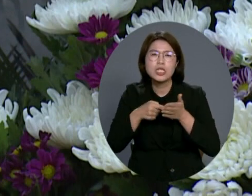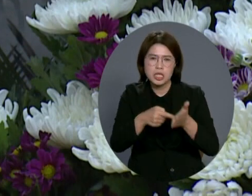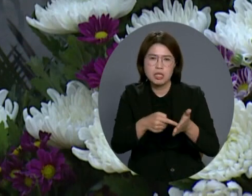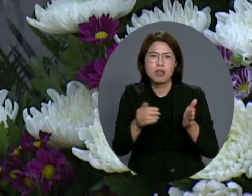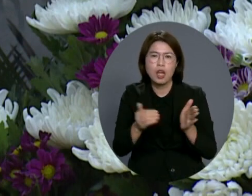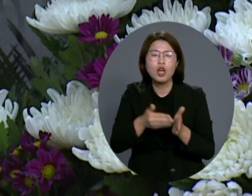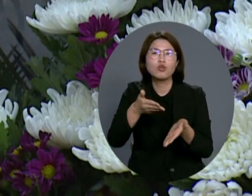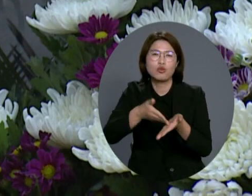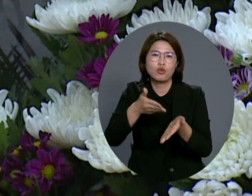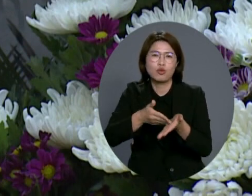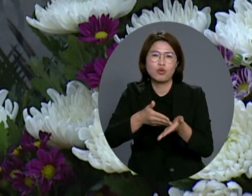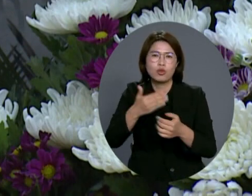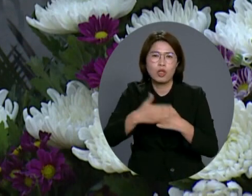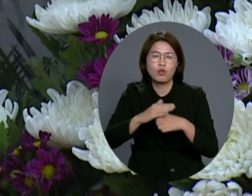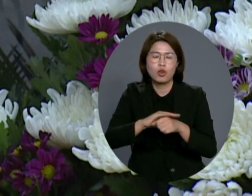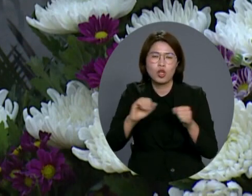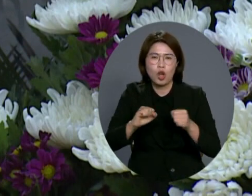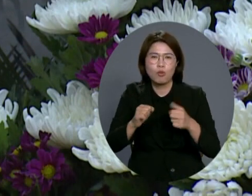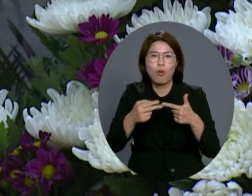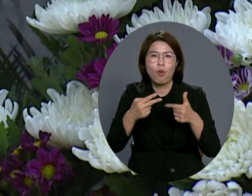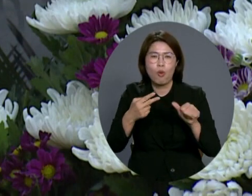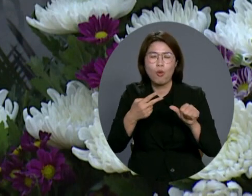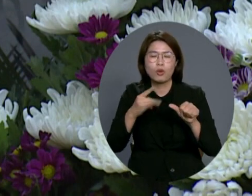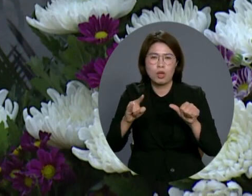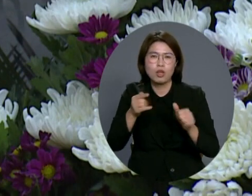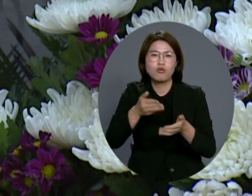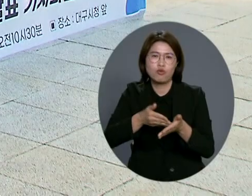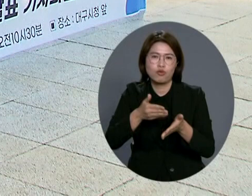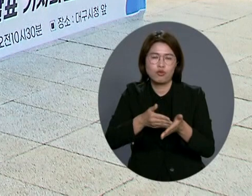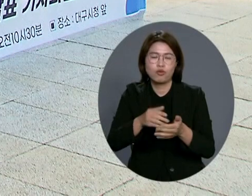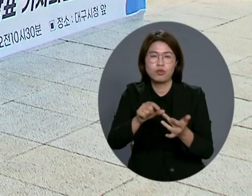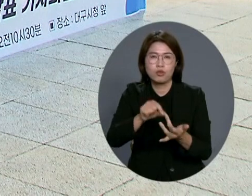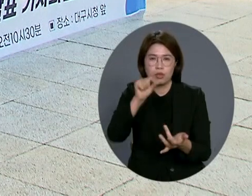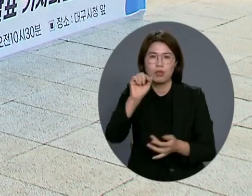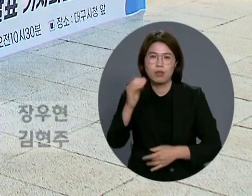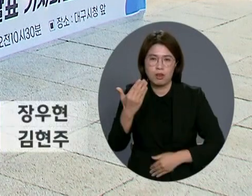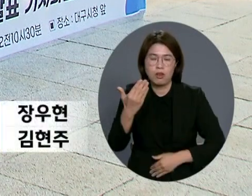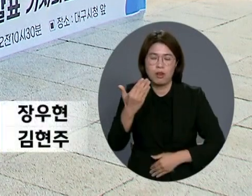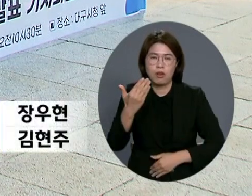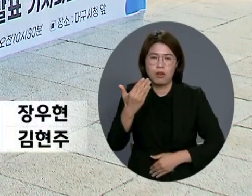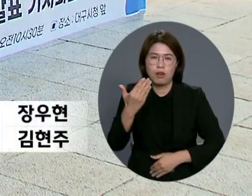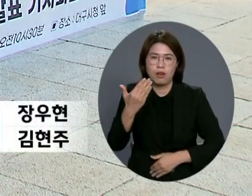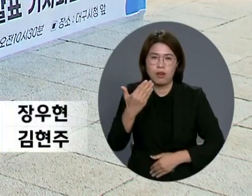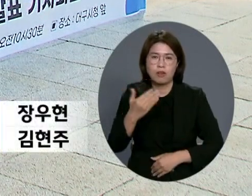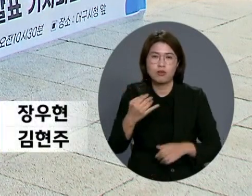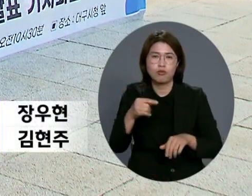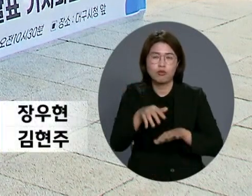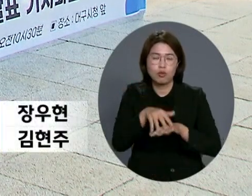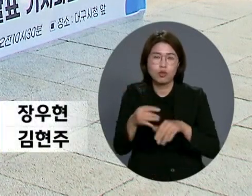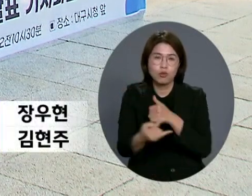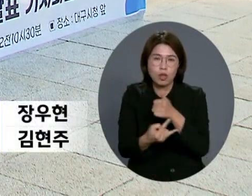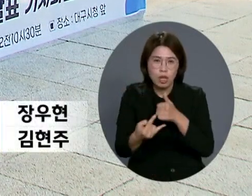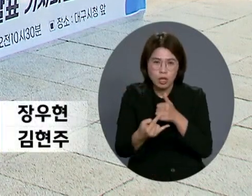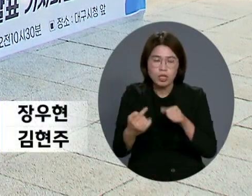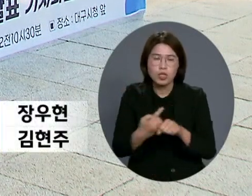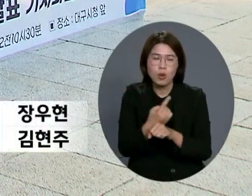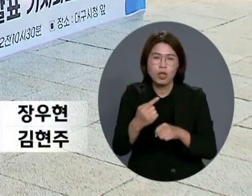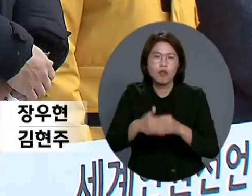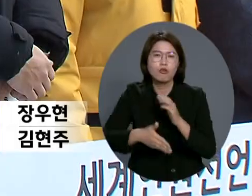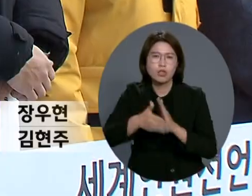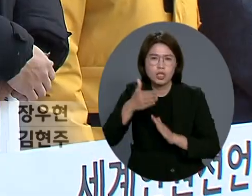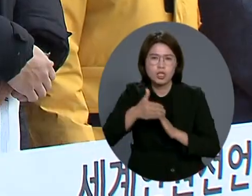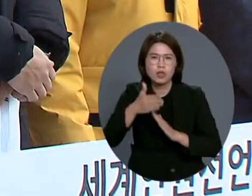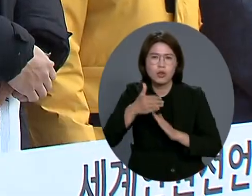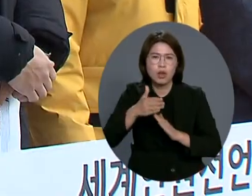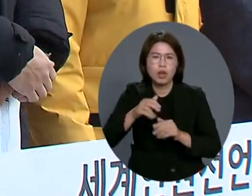뉴스가 대구경북 5대 인권 뉴스로 선정됐습니다 대구경북 인권 주관 조직위는 이밖에도 대구시의